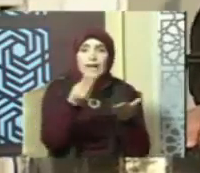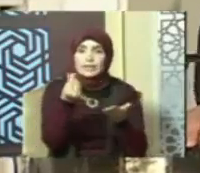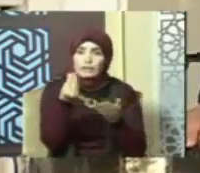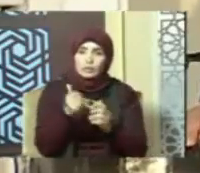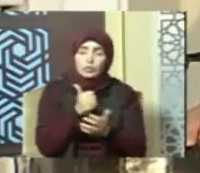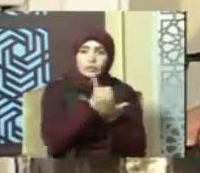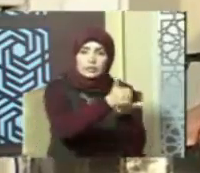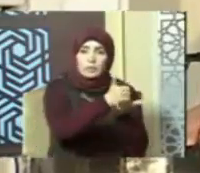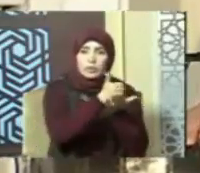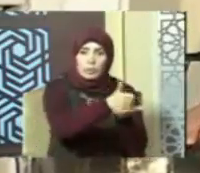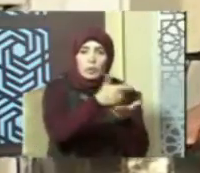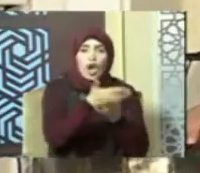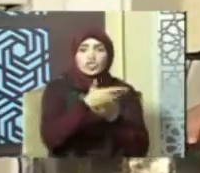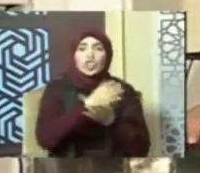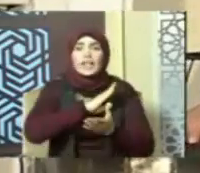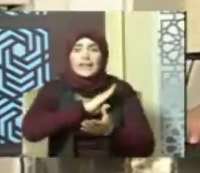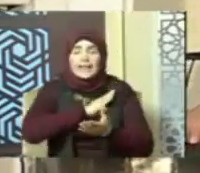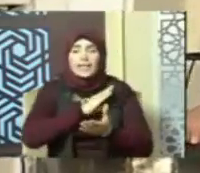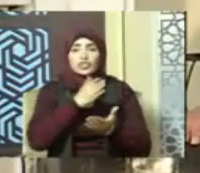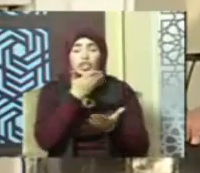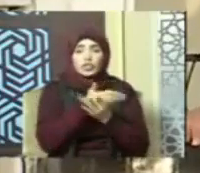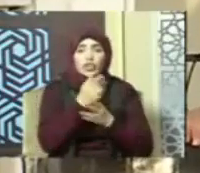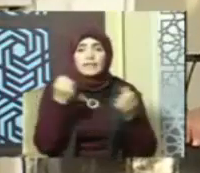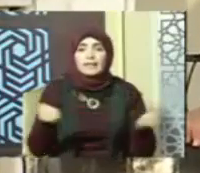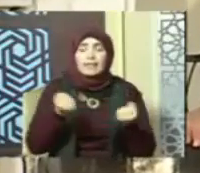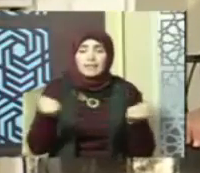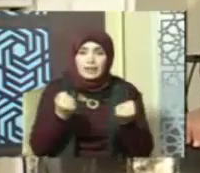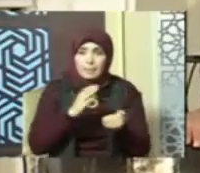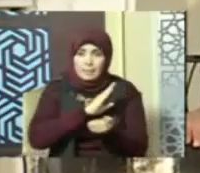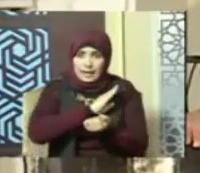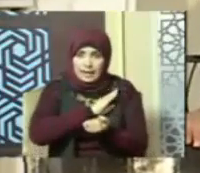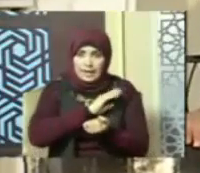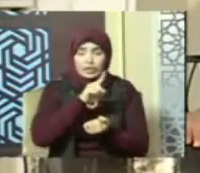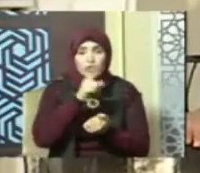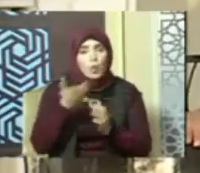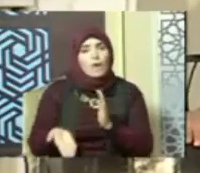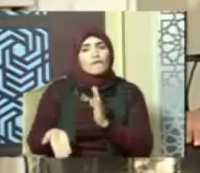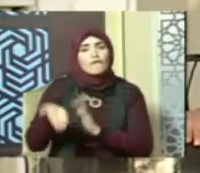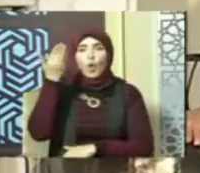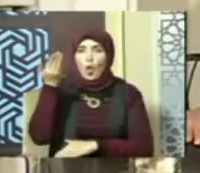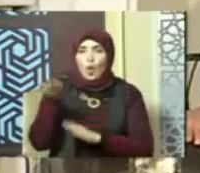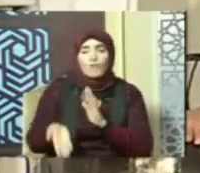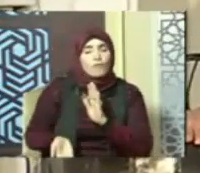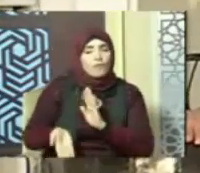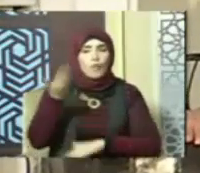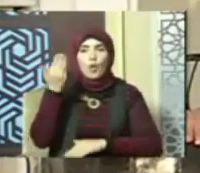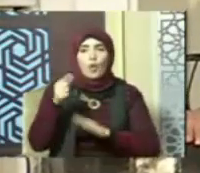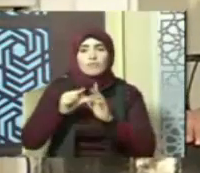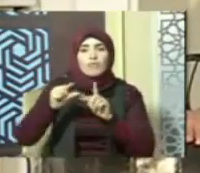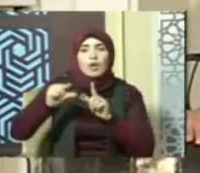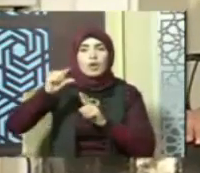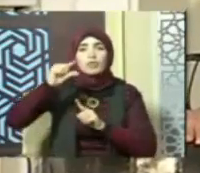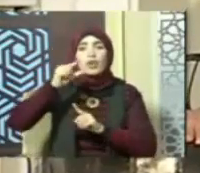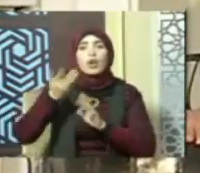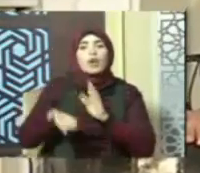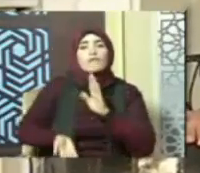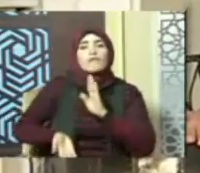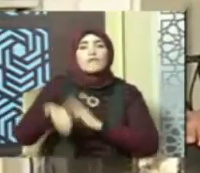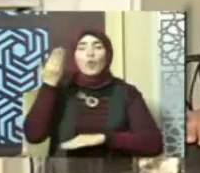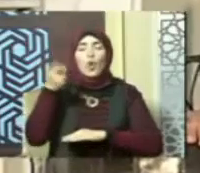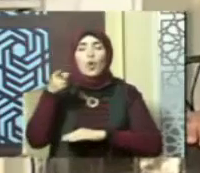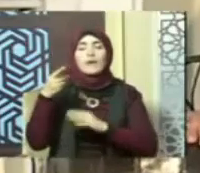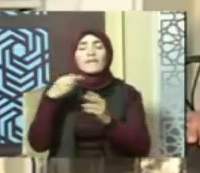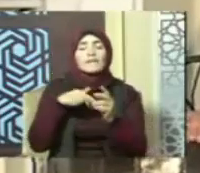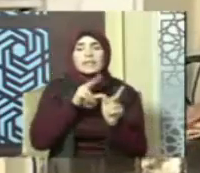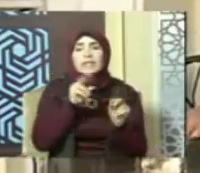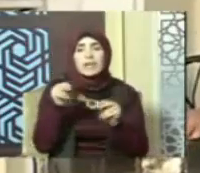الجيوش وتدريب الجيوش هو في أعلى درجات وأعلى أوجه الإنفاق في